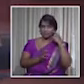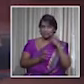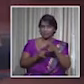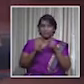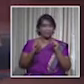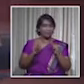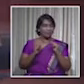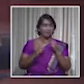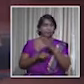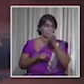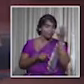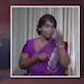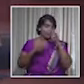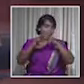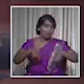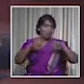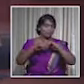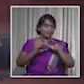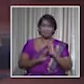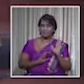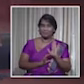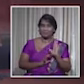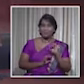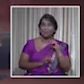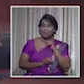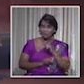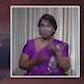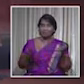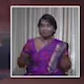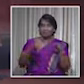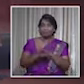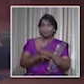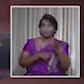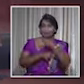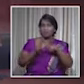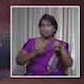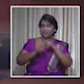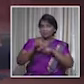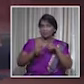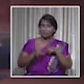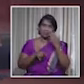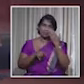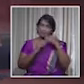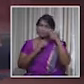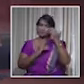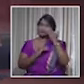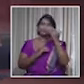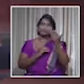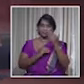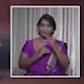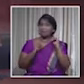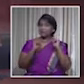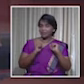මොකද ඔය කසලගොඩ නම් අවුස්සන්නේ නැහැ. එනිසා ඔක වසා දැමීමේ පොදු සම්මුතියක් තමයි අපිට නම් අනාගතේ දකින්න පුළුවන්කම